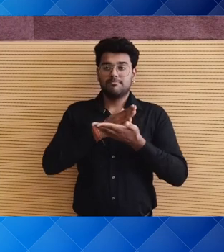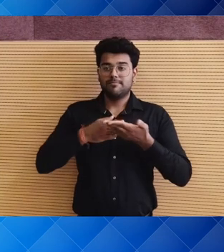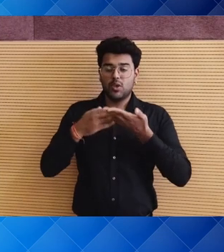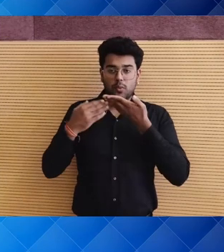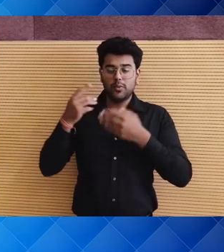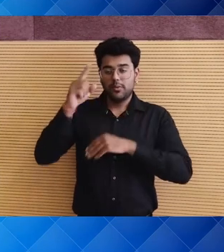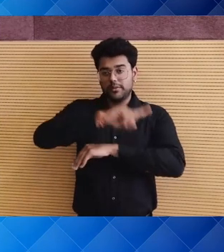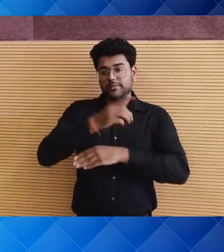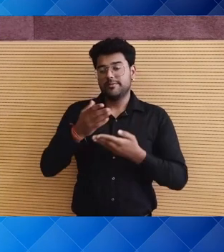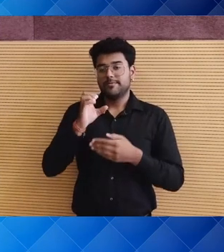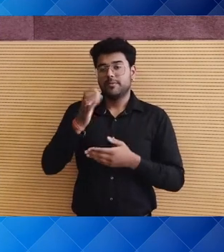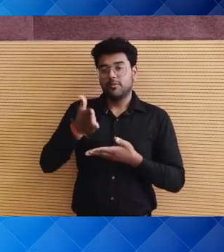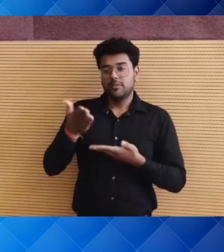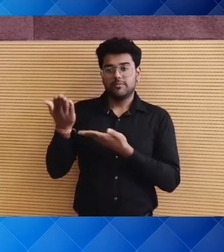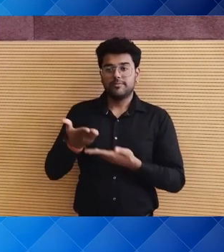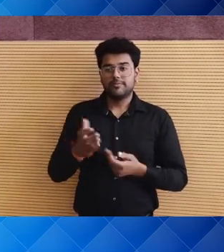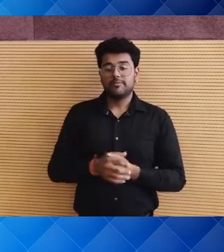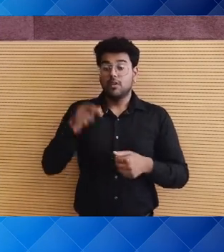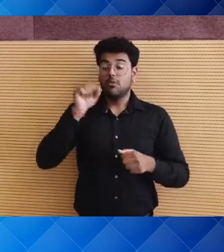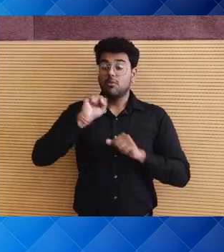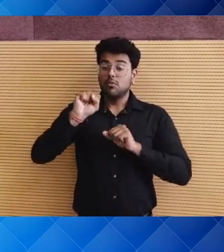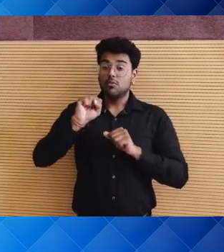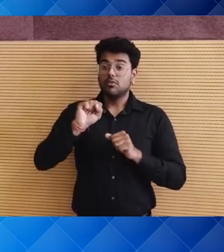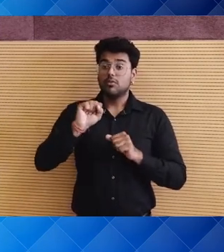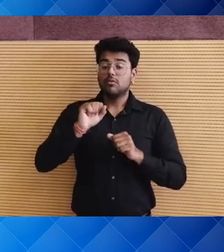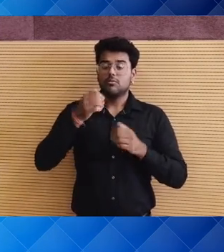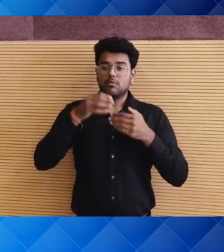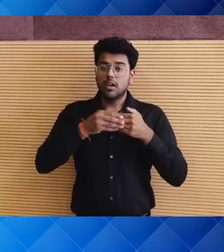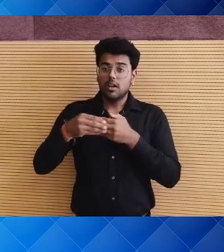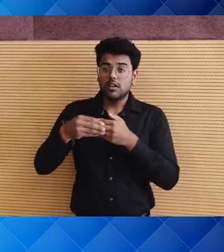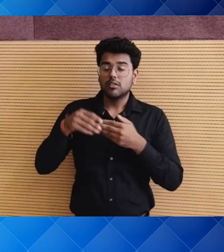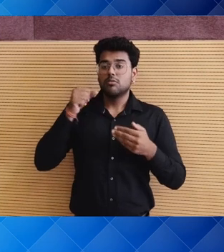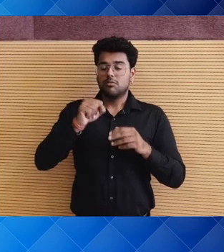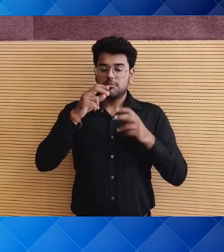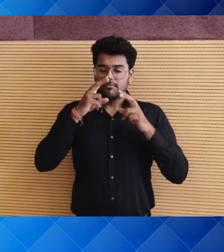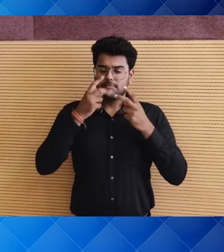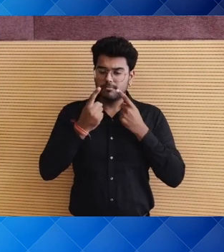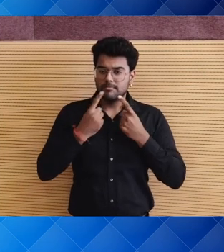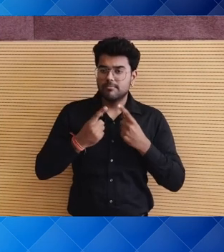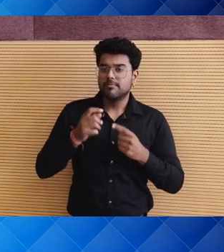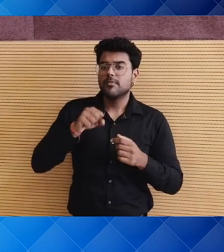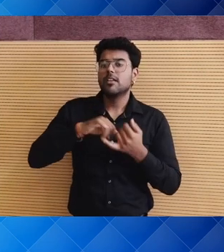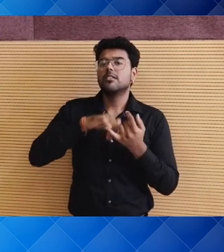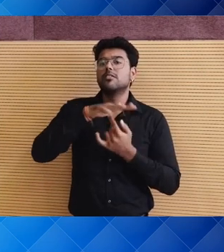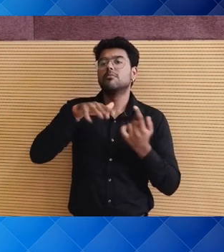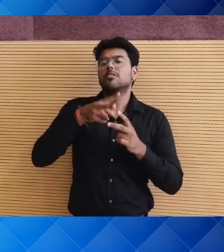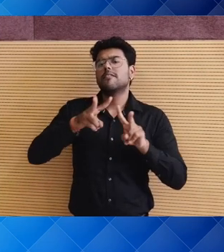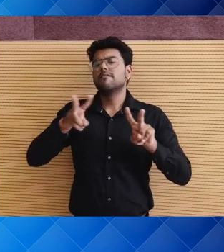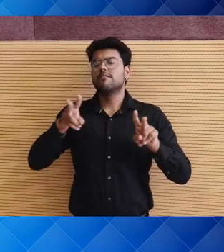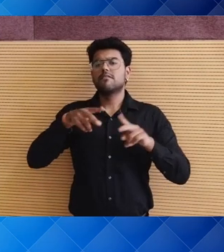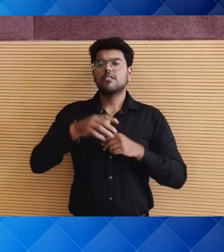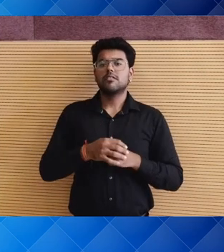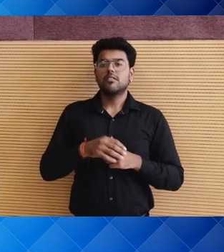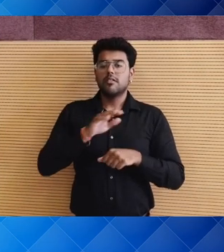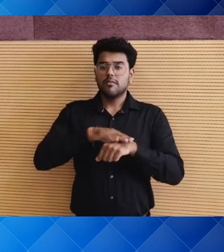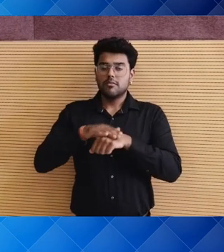और शुभेच्छा देते हैं। उन्हीं की मार्गदर्शन में, उन्हीं की नेतृत्व में समाज जीवन के अनेक